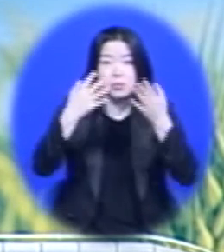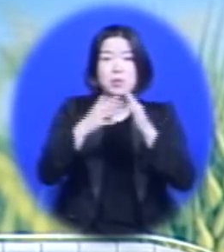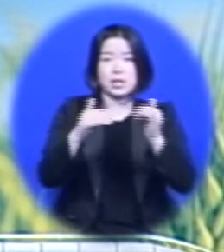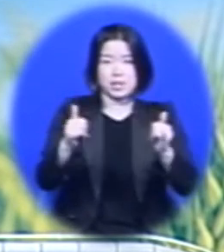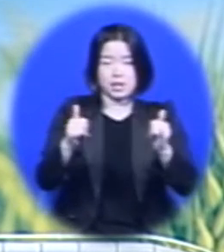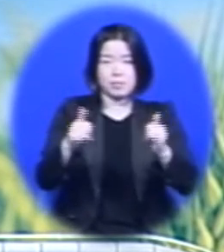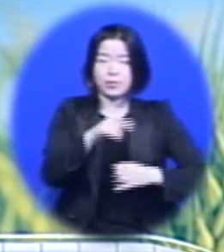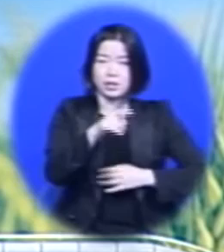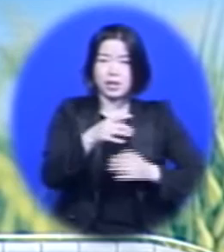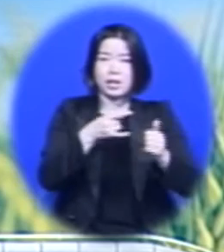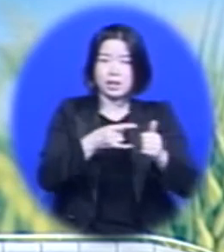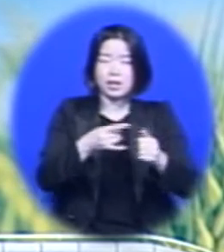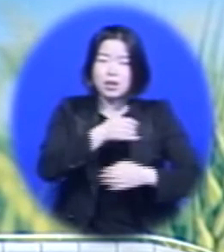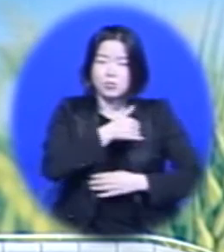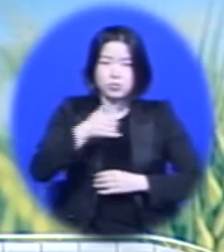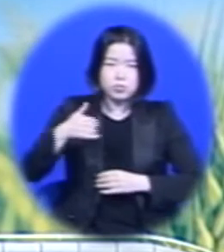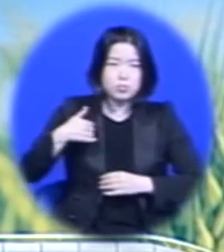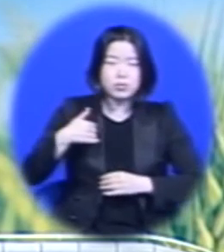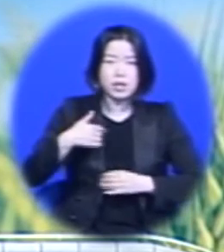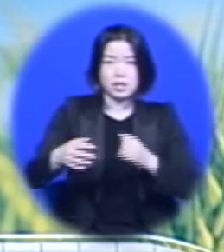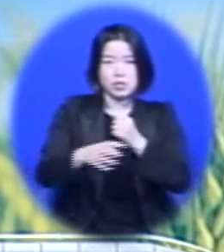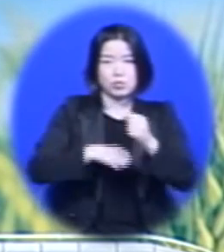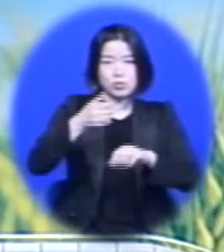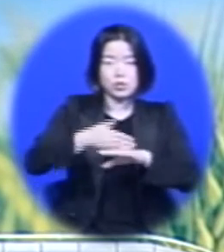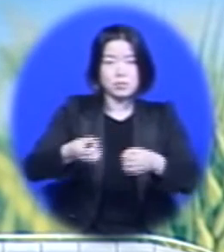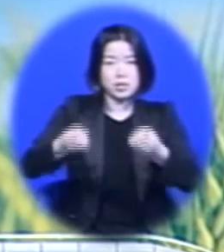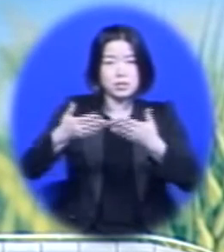하나님께서 풍성한 추수감사를 주실 수 있다는 것입니다.